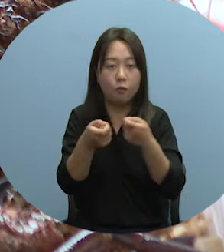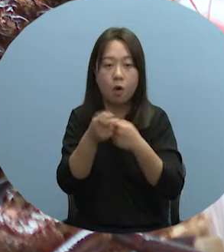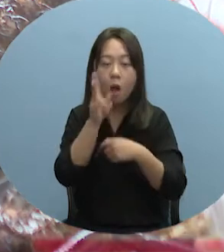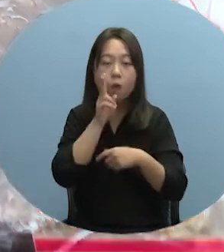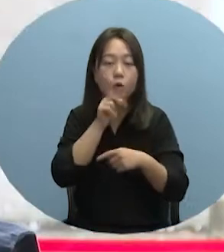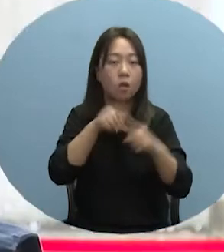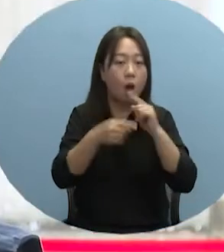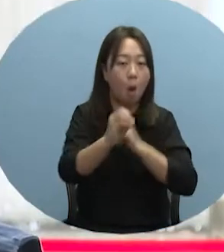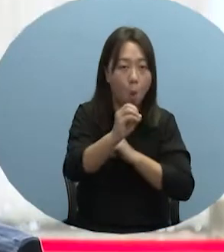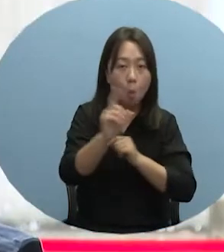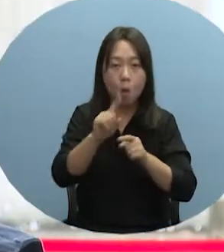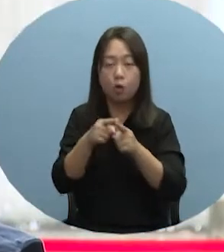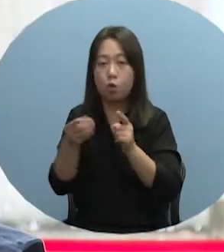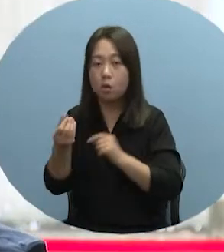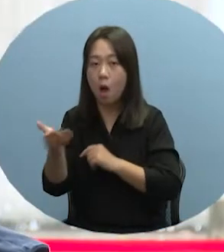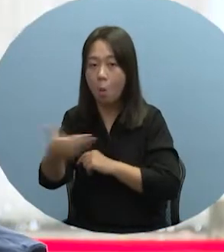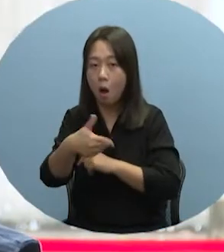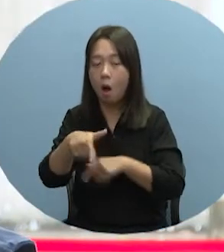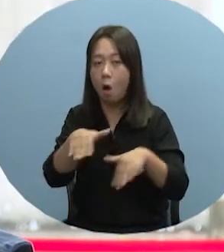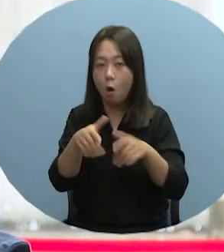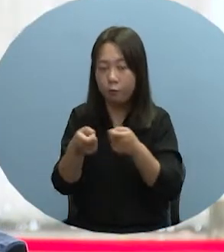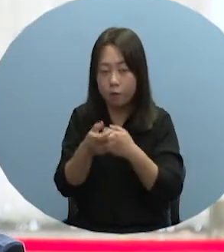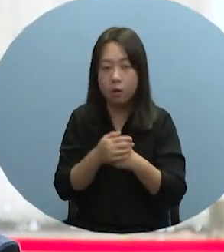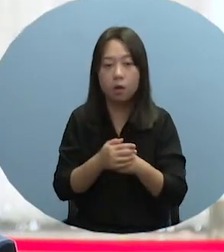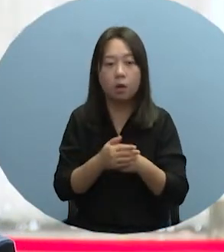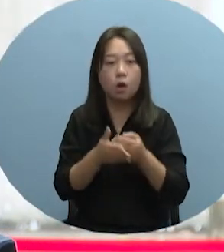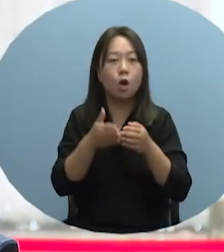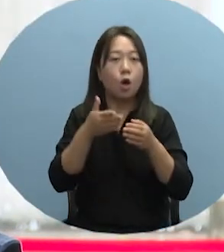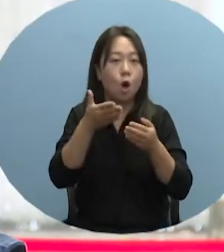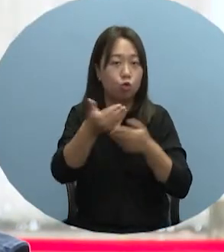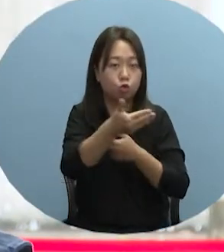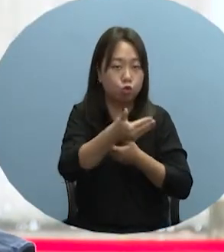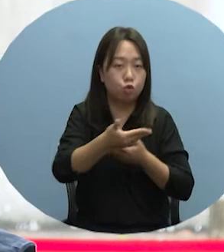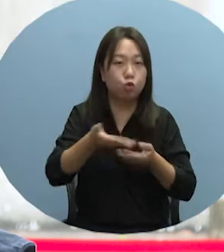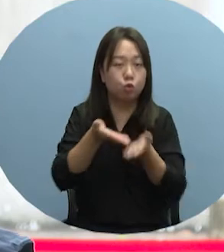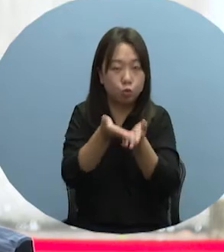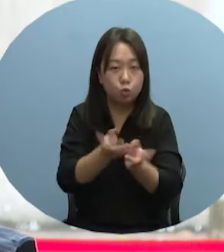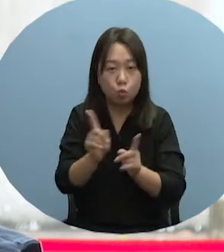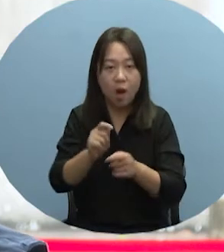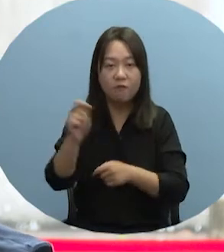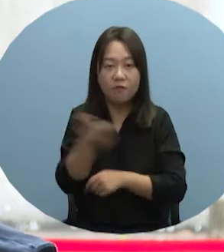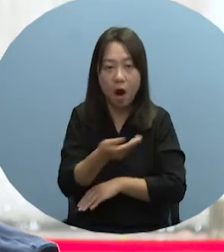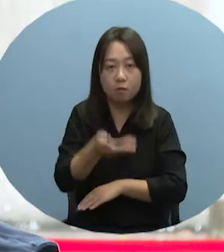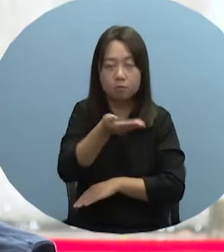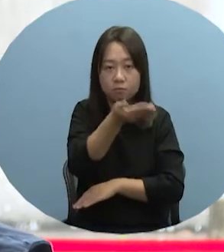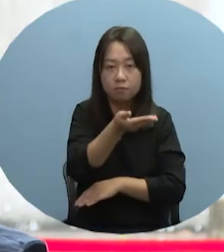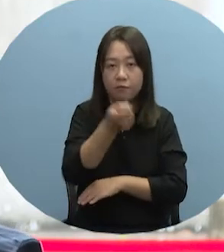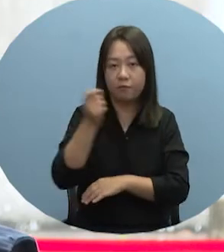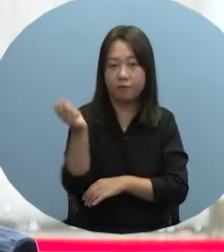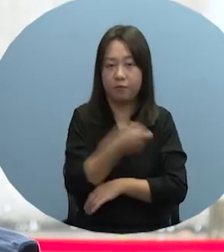大澳或者长沙湾的岸边，再以渔船或者是快艇呢高速呢